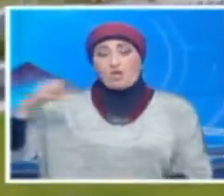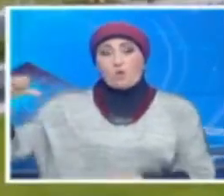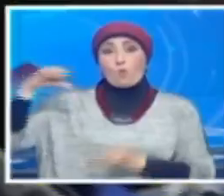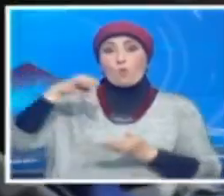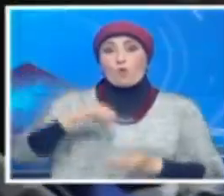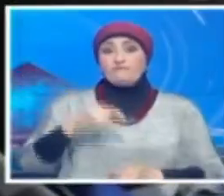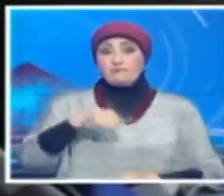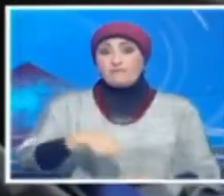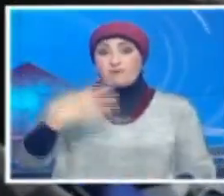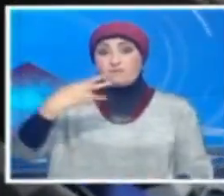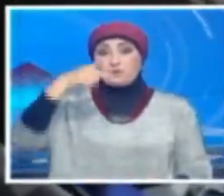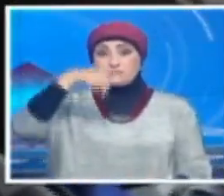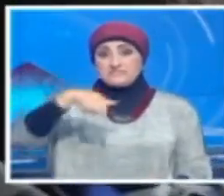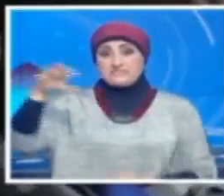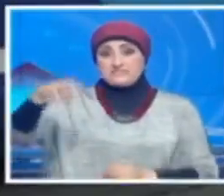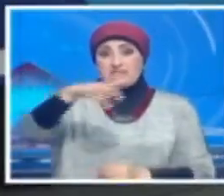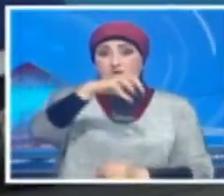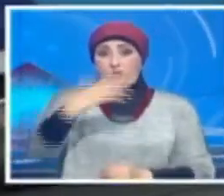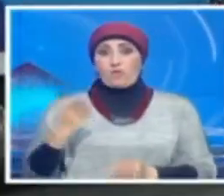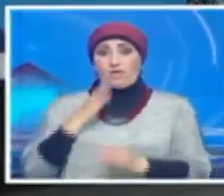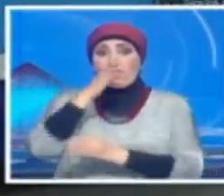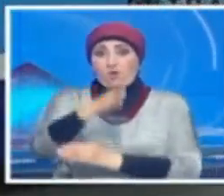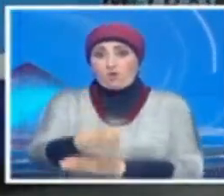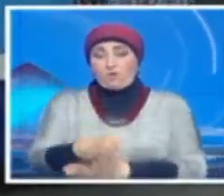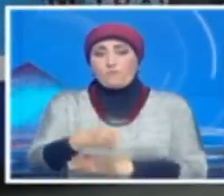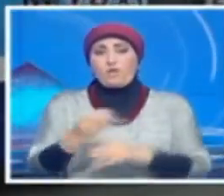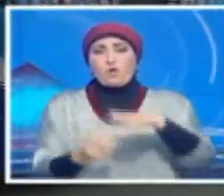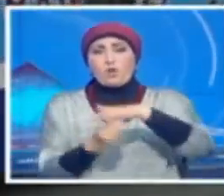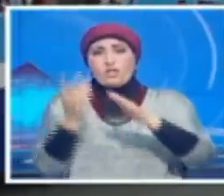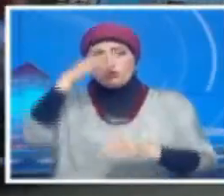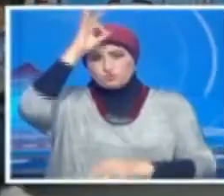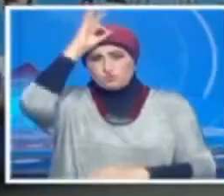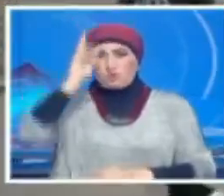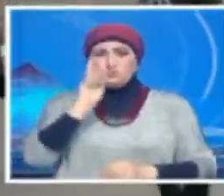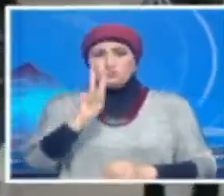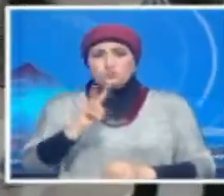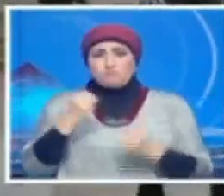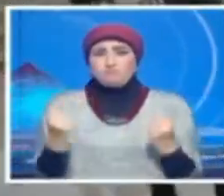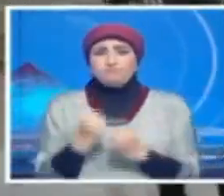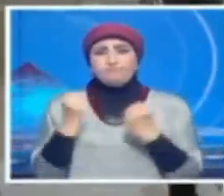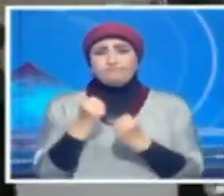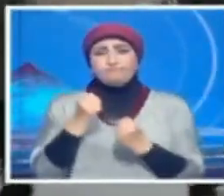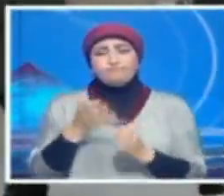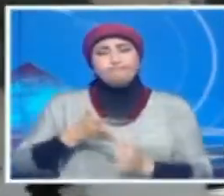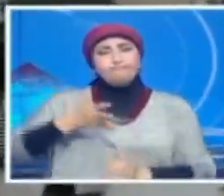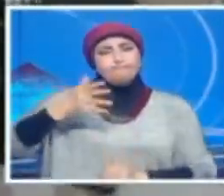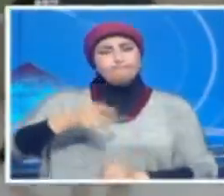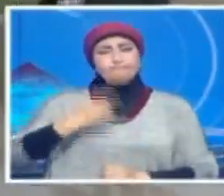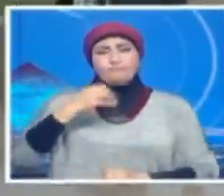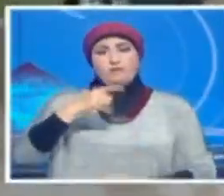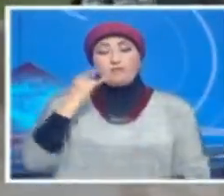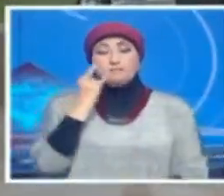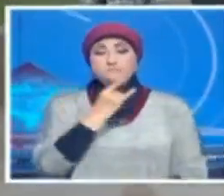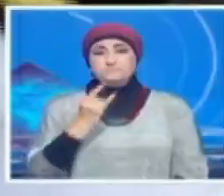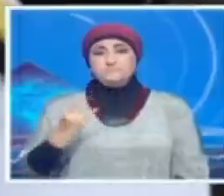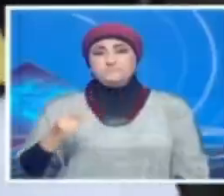وفد من 64 دولة يتفقدون أكاديمية الشرطة للاطلاع على دورها في إعداد الكوادر